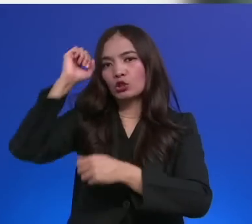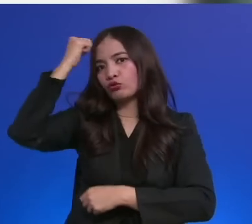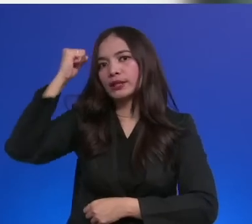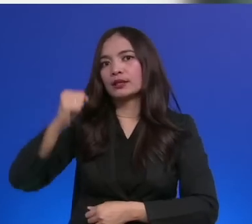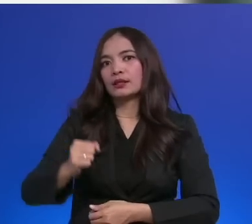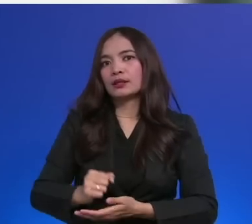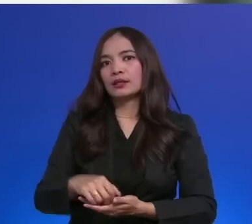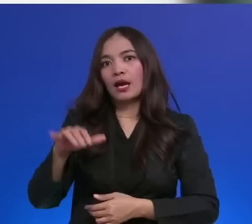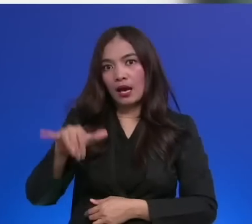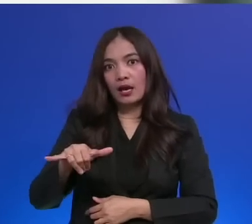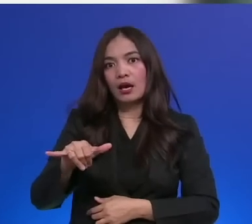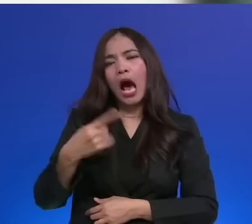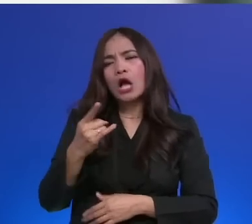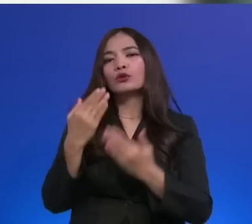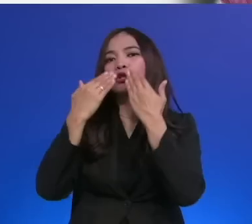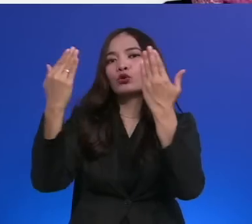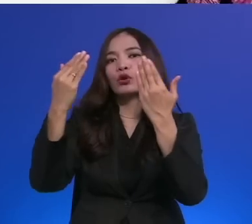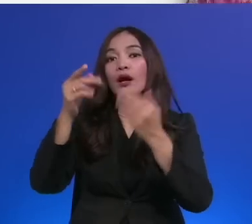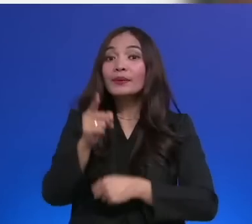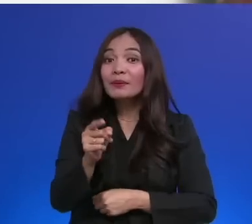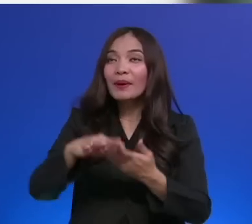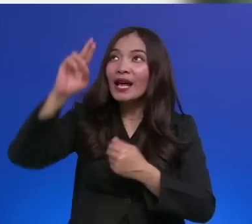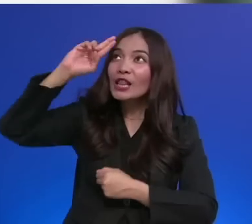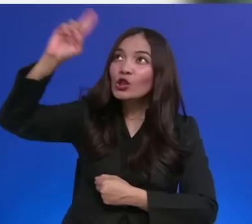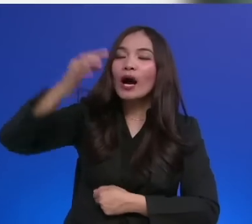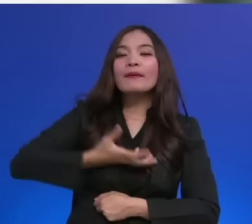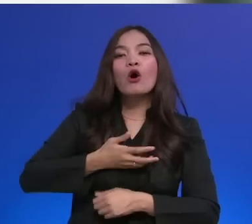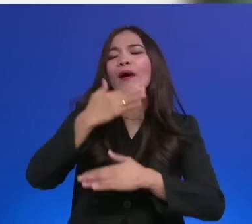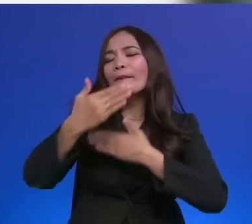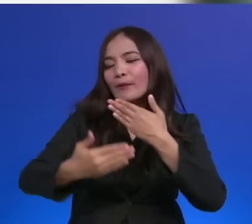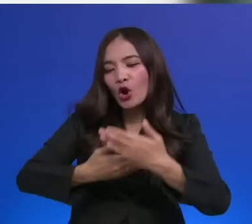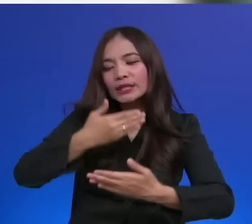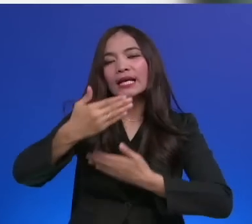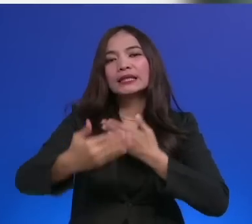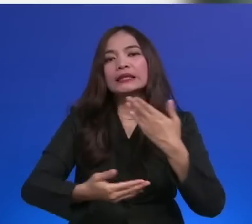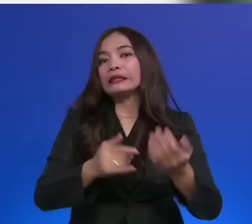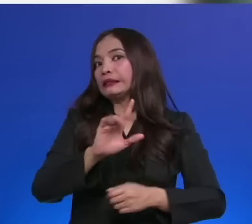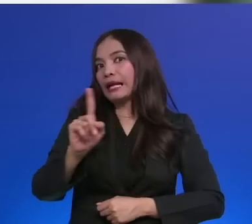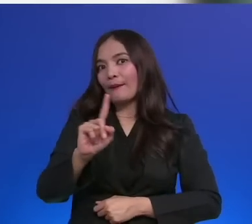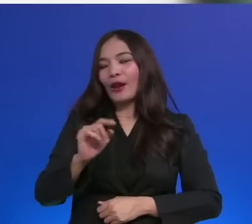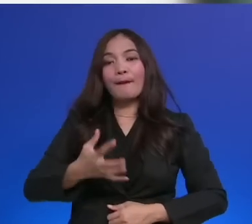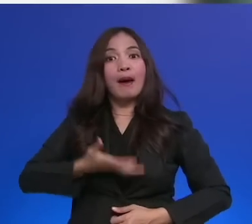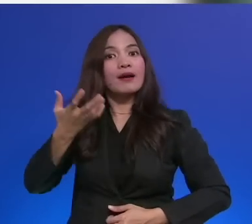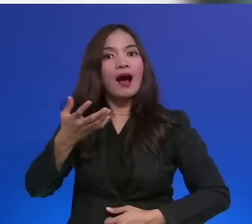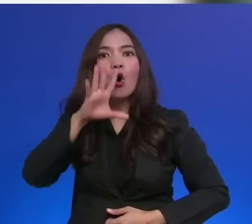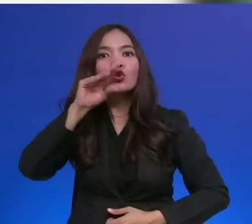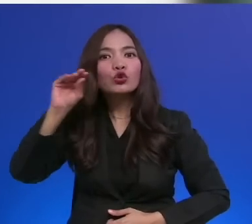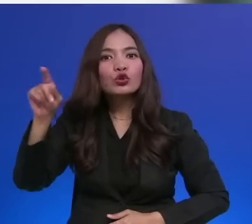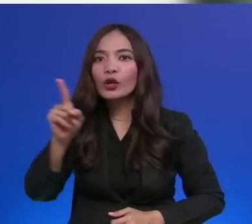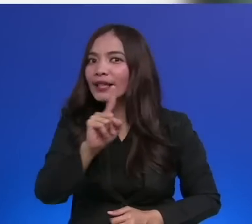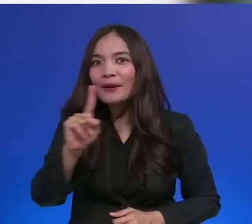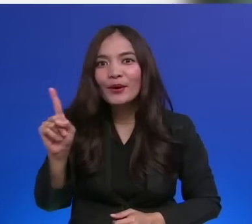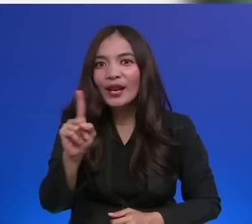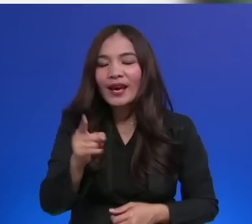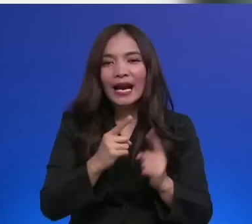dan menyakitkan itu, karena Tuhan mau memproses kita. Jangan marah, jangan bersungut-sungut.